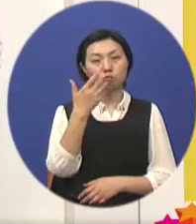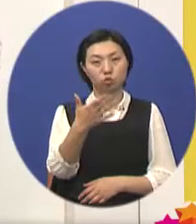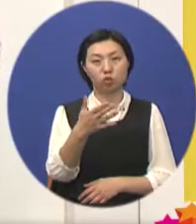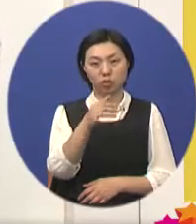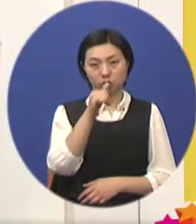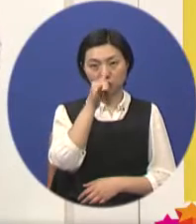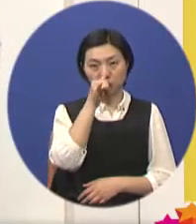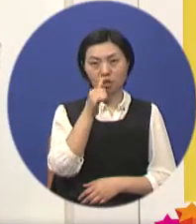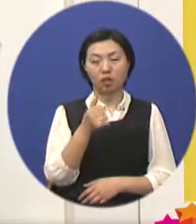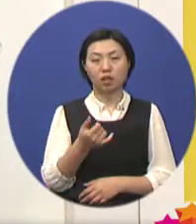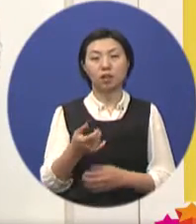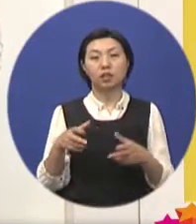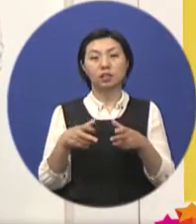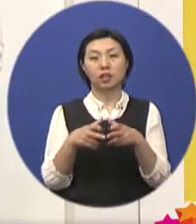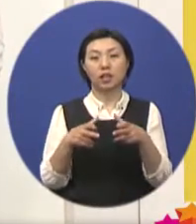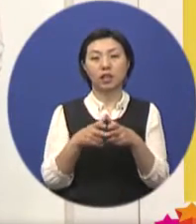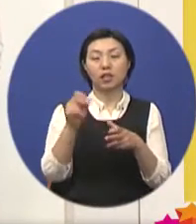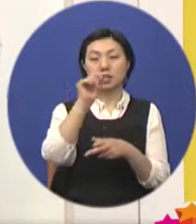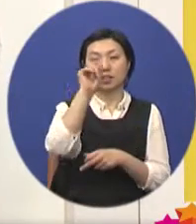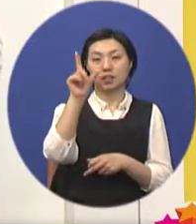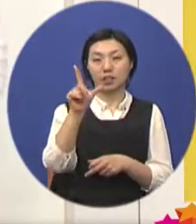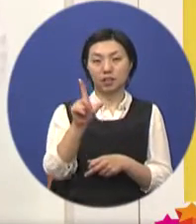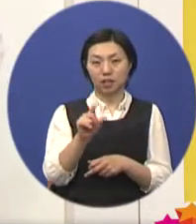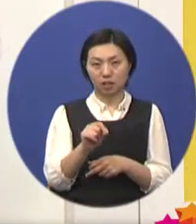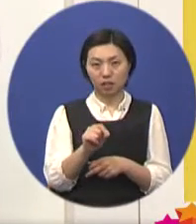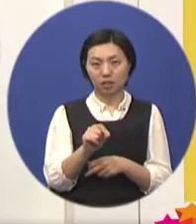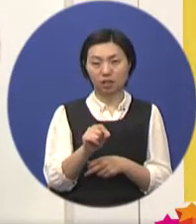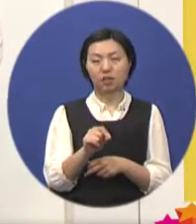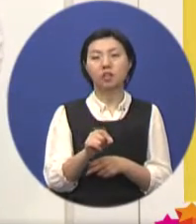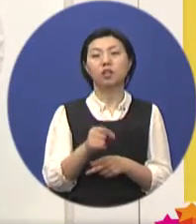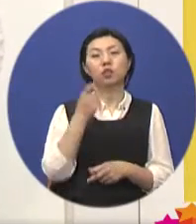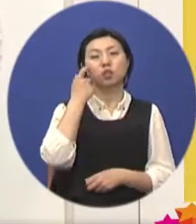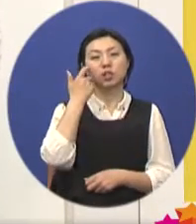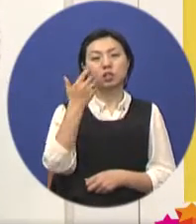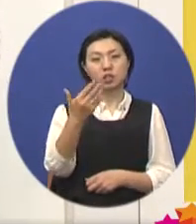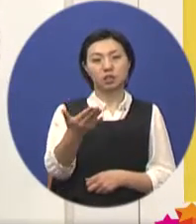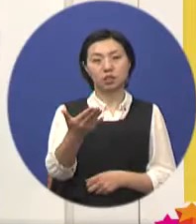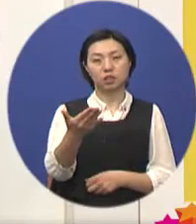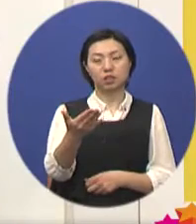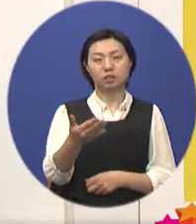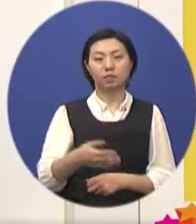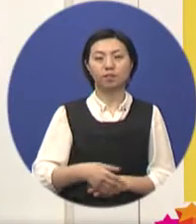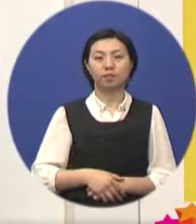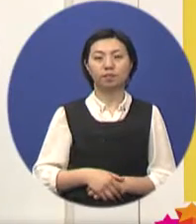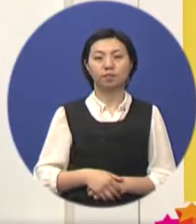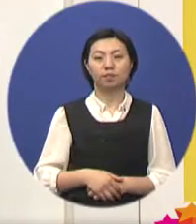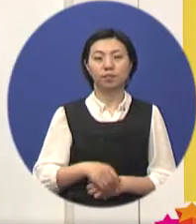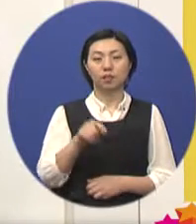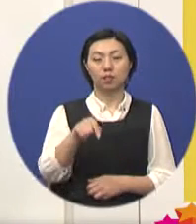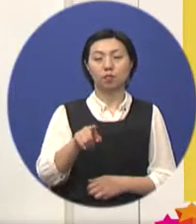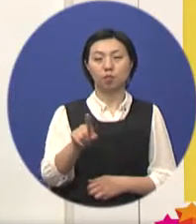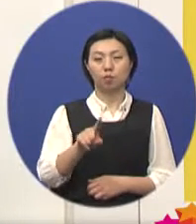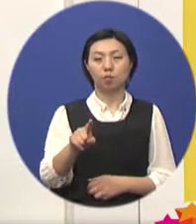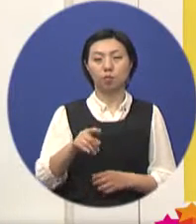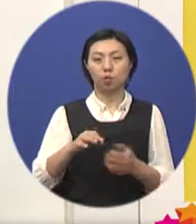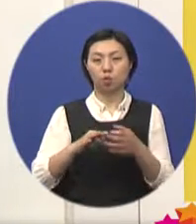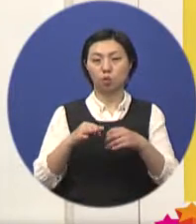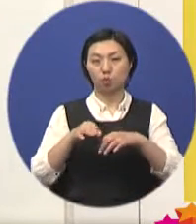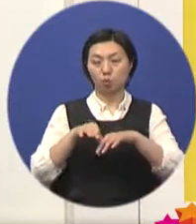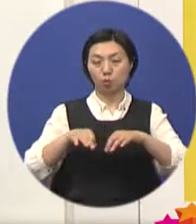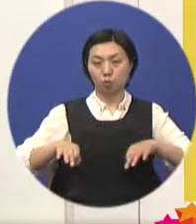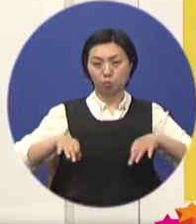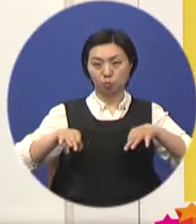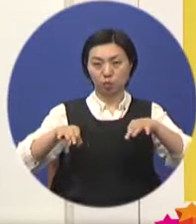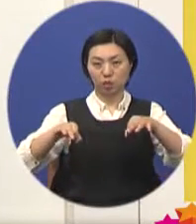날이죠. 네. 함께 장애인 달의 퀴즈입니다. 네. 네. 장애인 달의 퀴즈 보여주세요. 이것은 휠체어를 탄